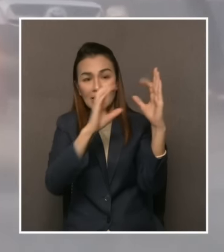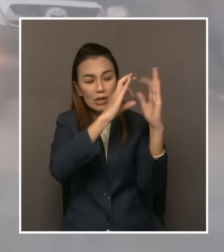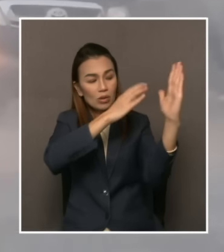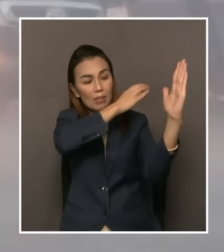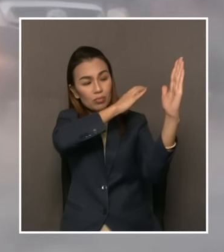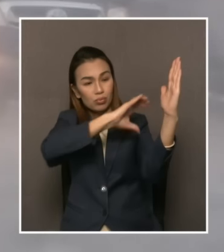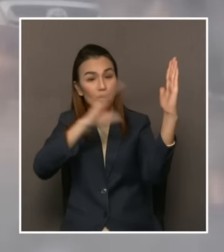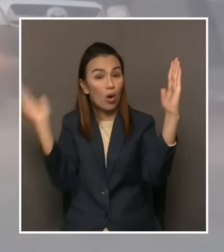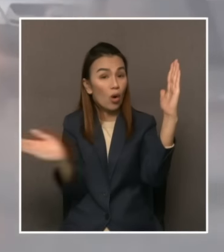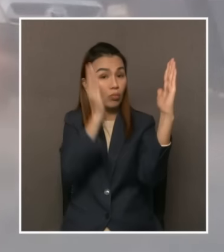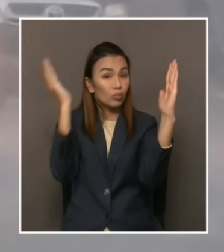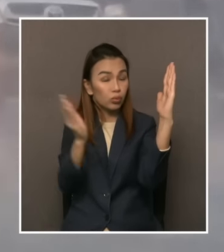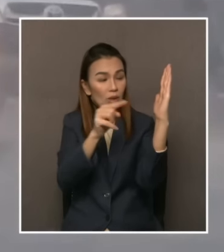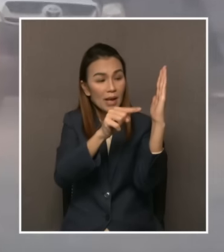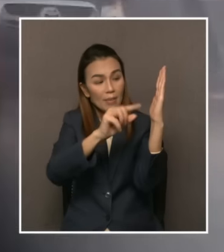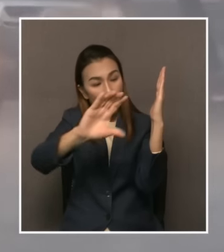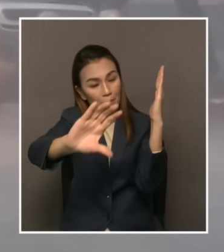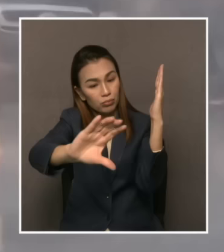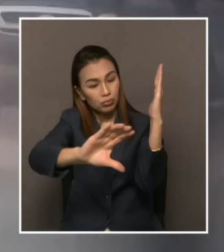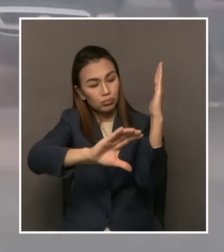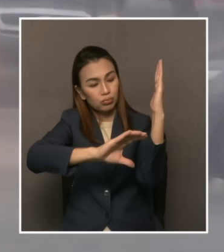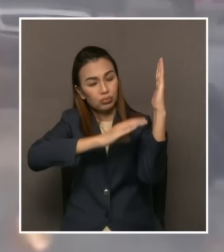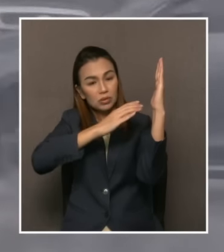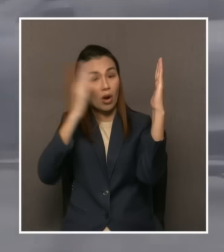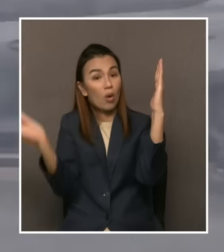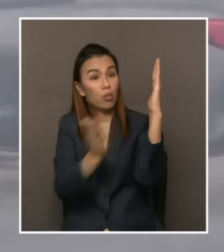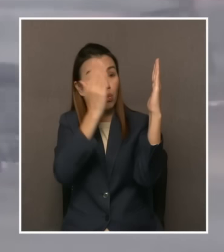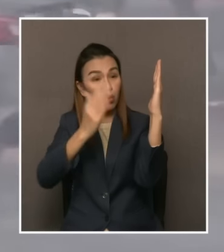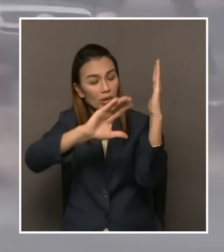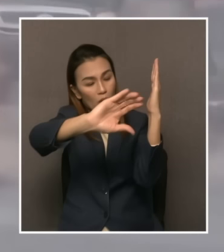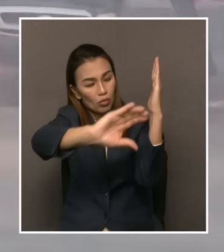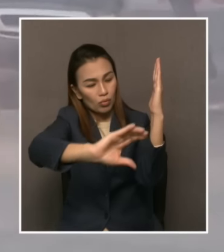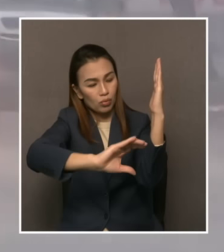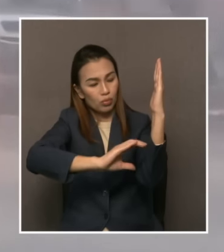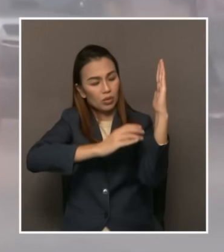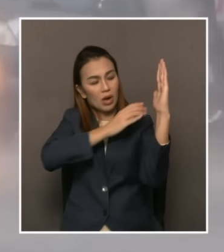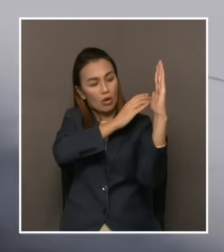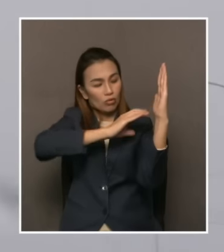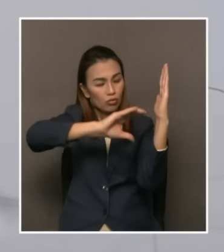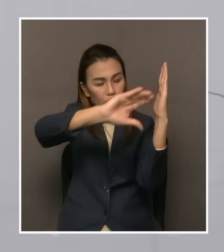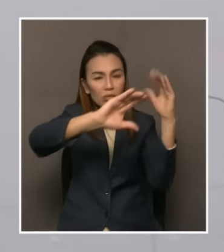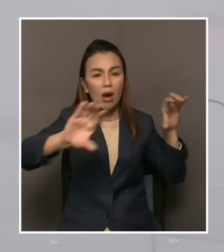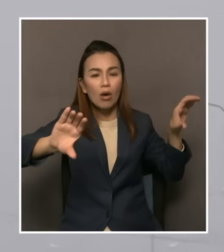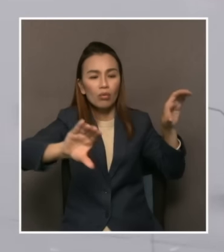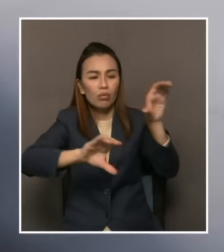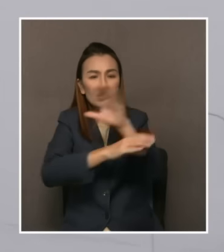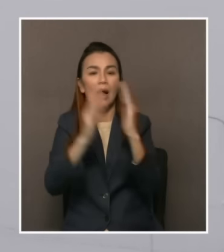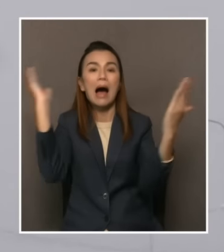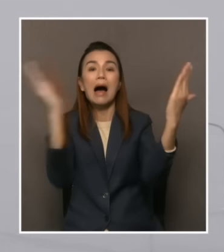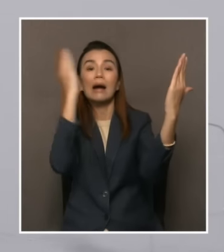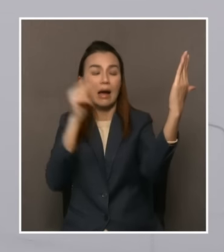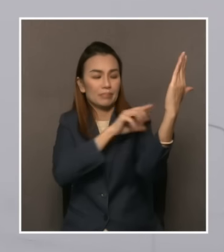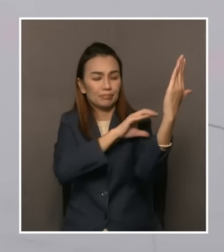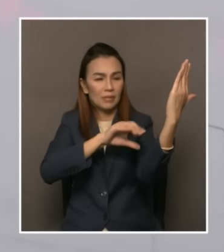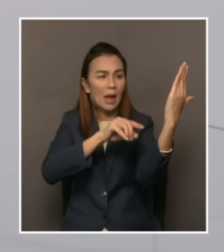และรมฝ่ายต Geral Grant ปริเวณาไทยตอนล่างและพากใตμpreadล่างลาษณะเช่นนี้ค่าก็เลยทำให้พากเหนือและพ้า